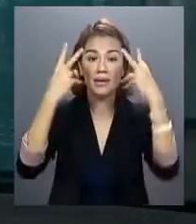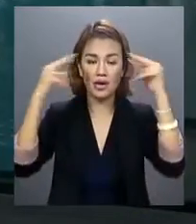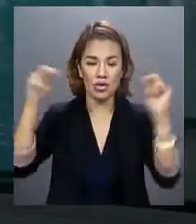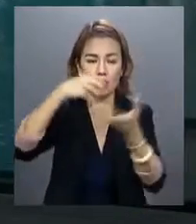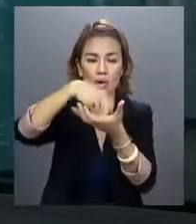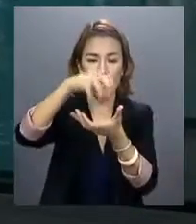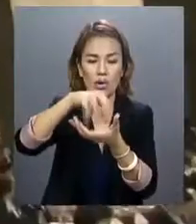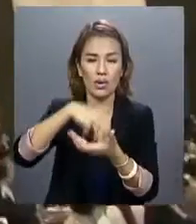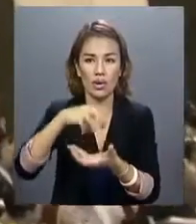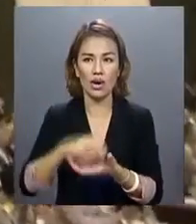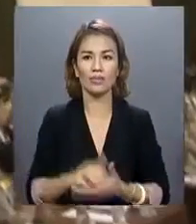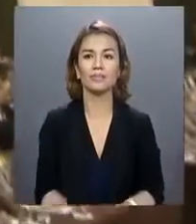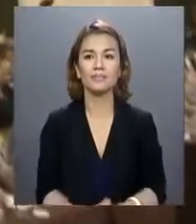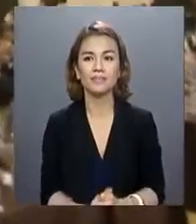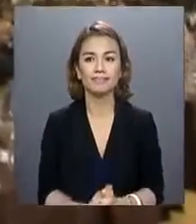ค่ะ